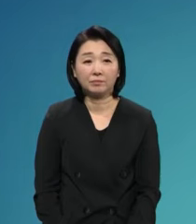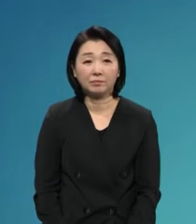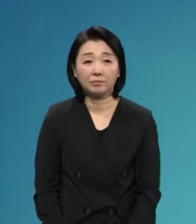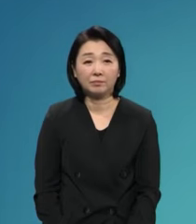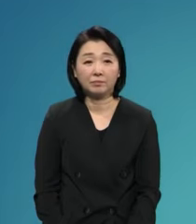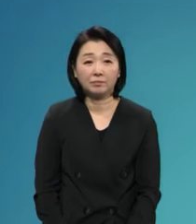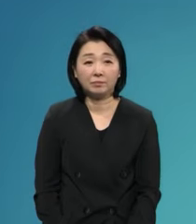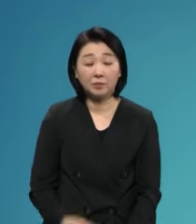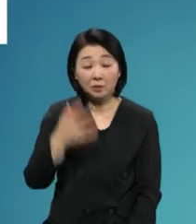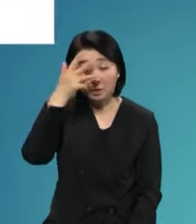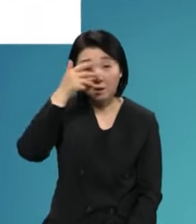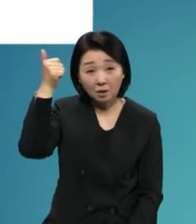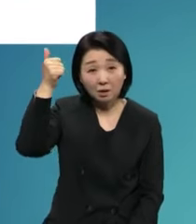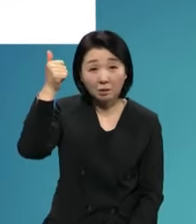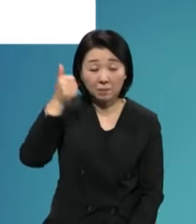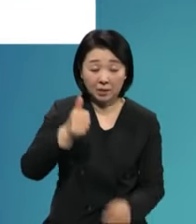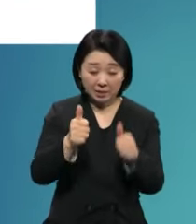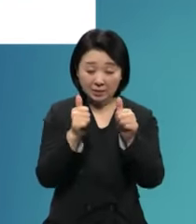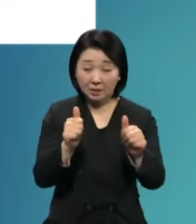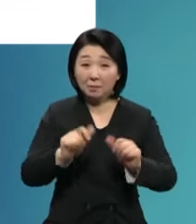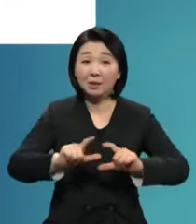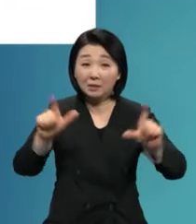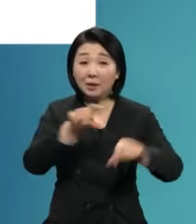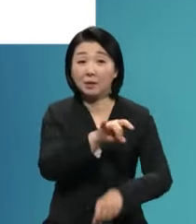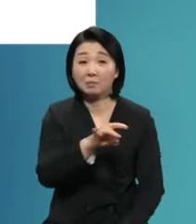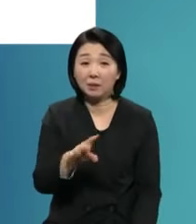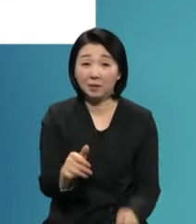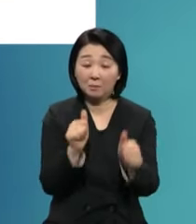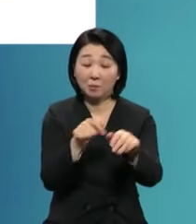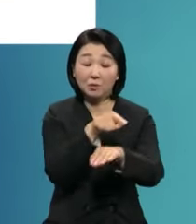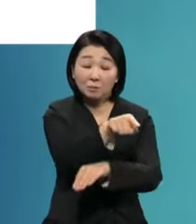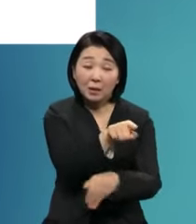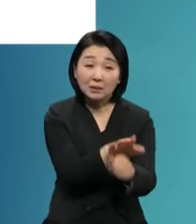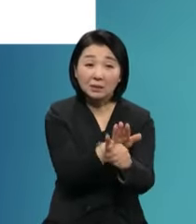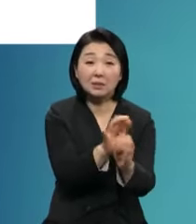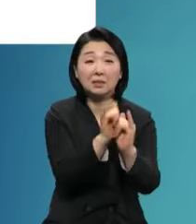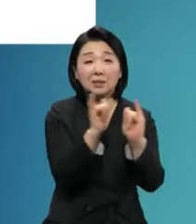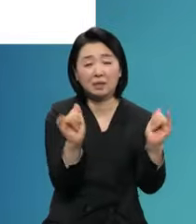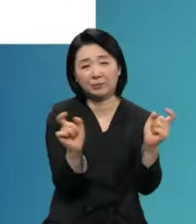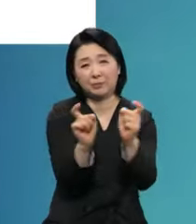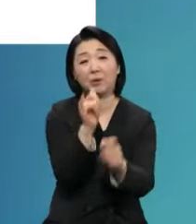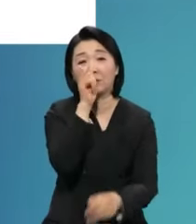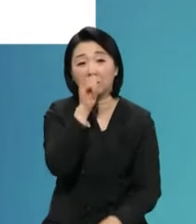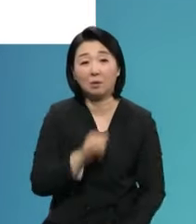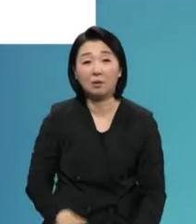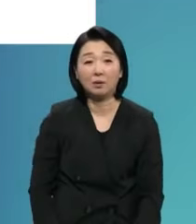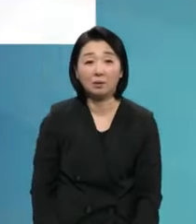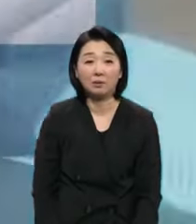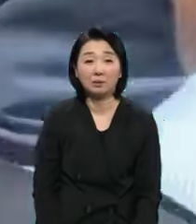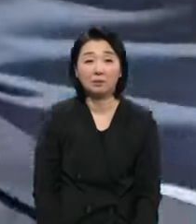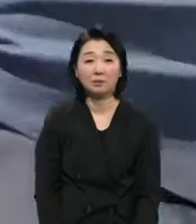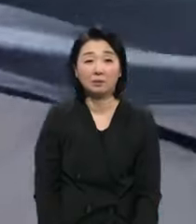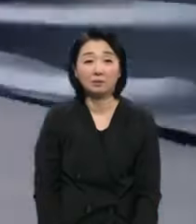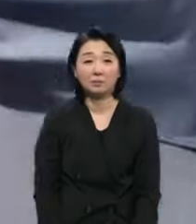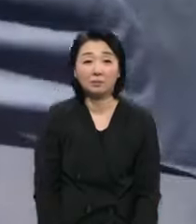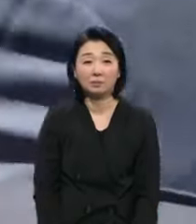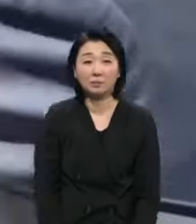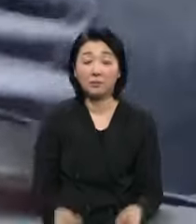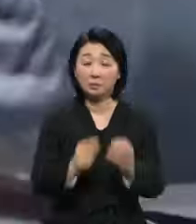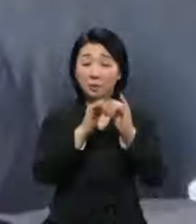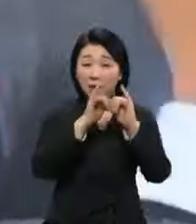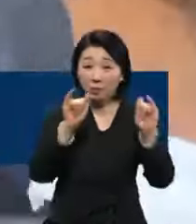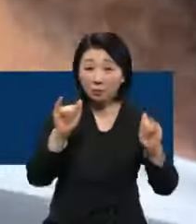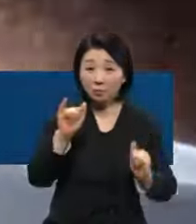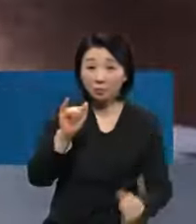도널드 트럼프 전 미국 대통령의 재판이 열리는 날마다 법정 밖에선 지지자들의 논쟁이 벌어집니다. 이번엔